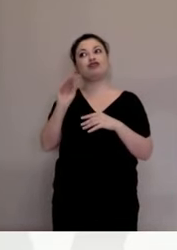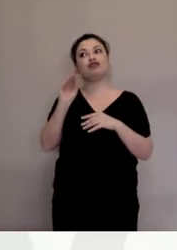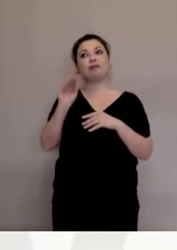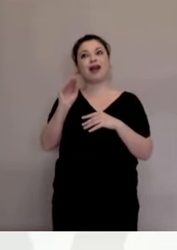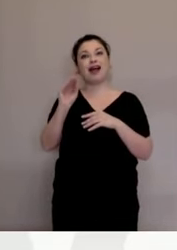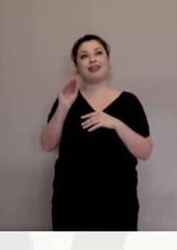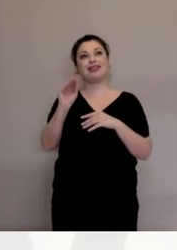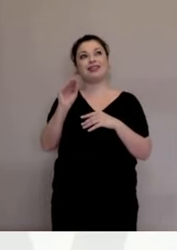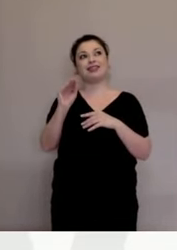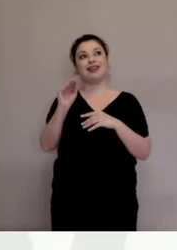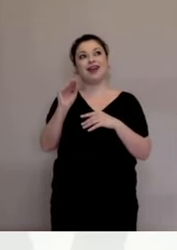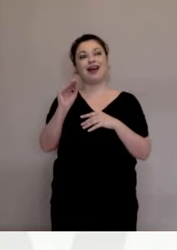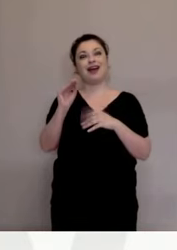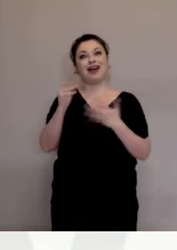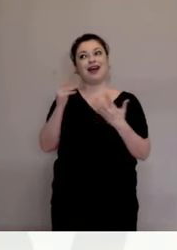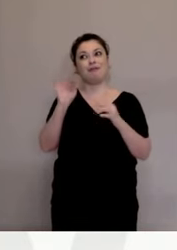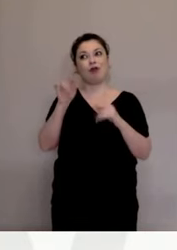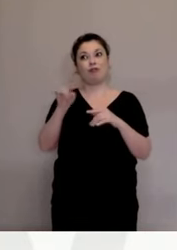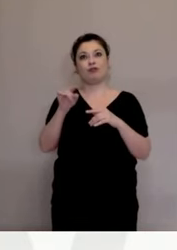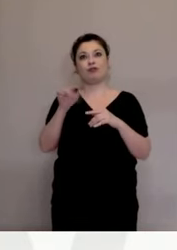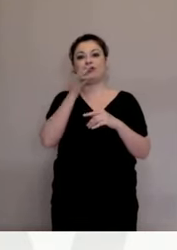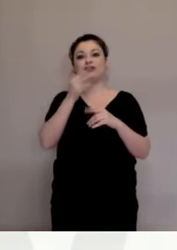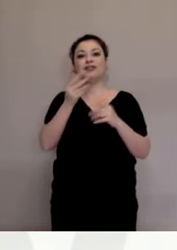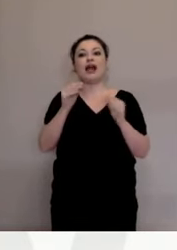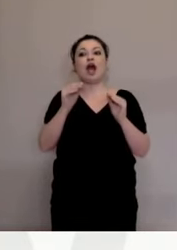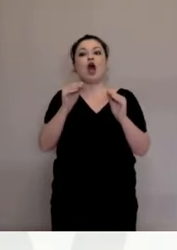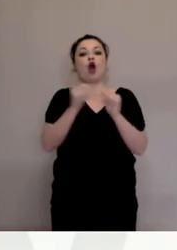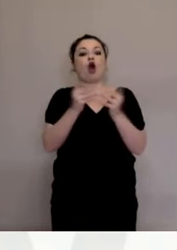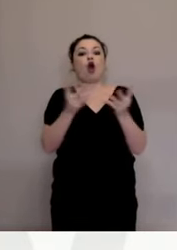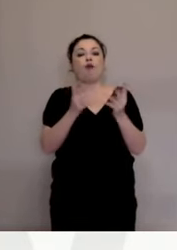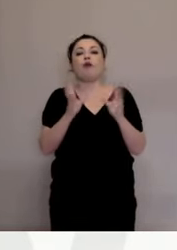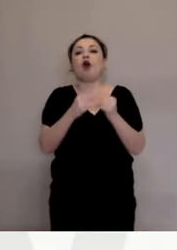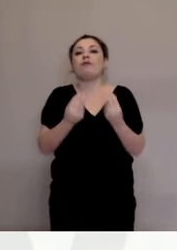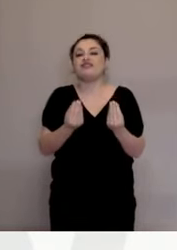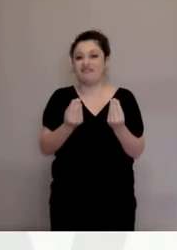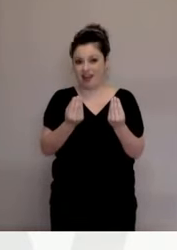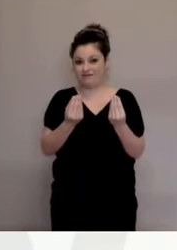resta aperta: come si fa il come? Ecco, mi piacerebbe